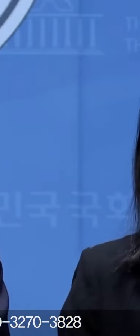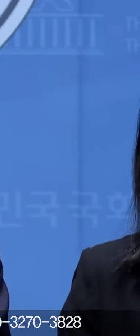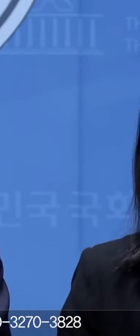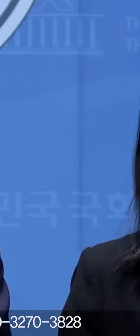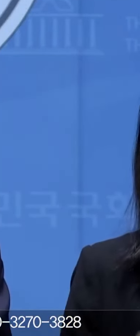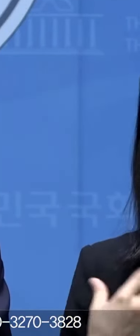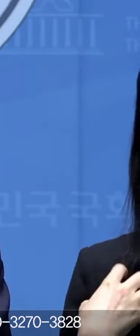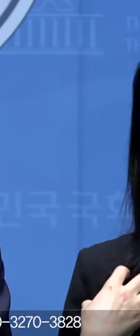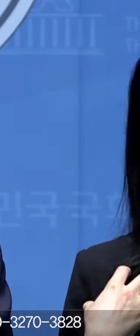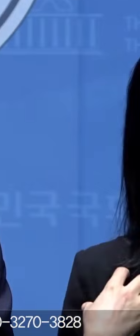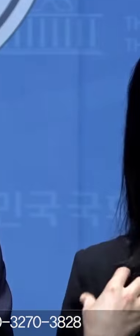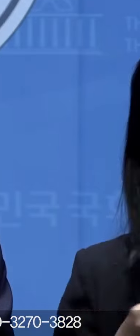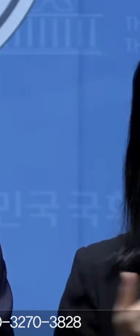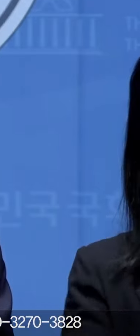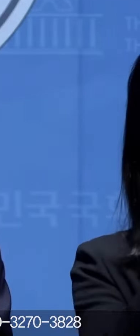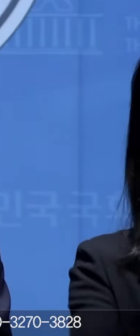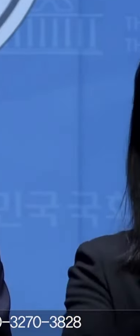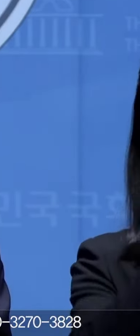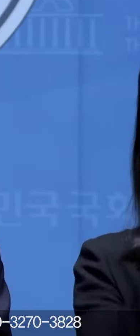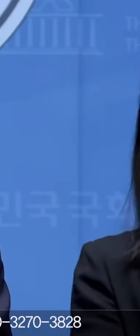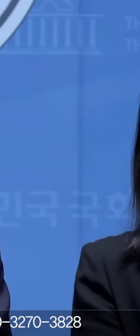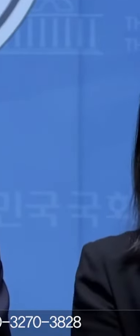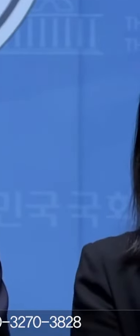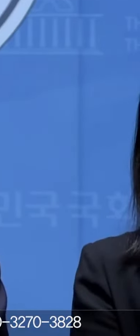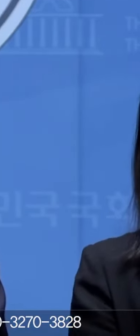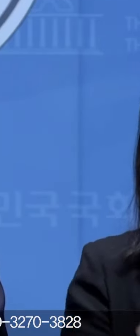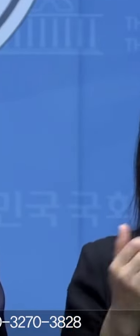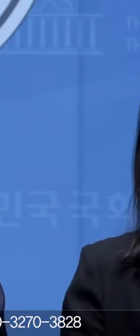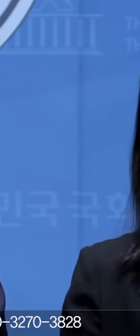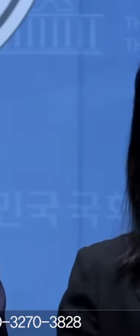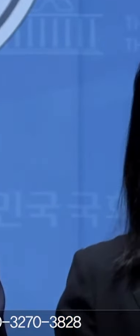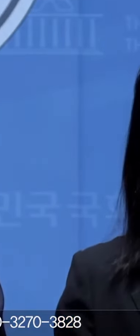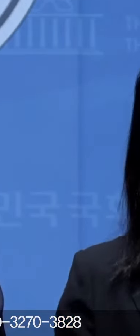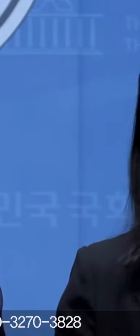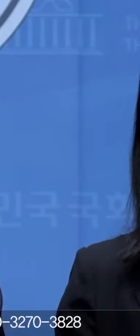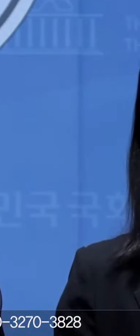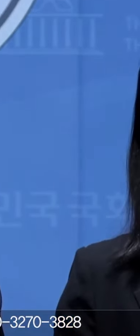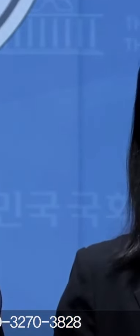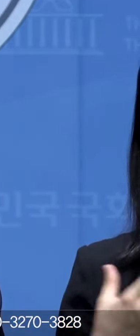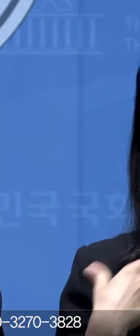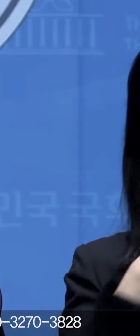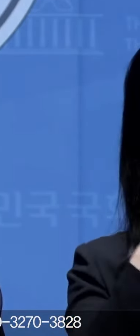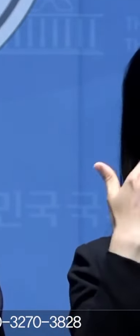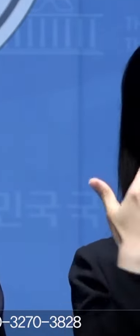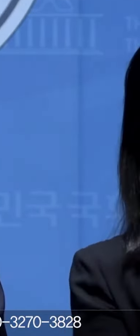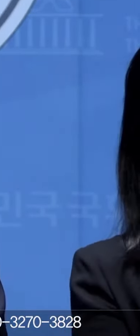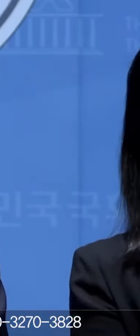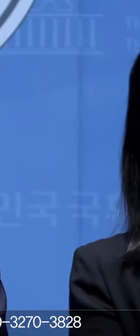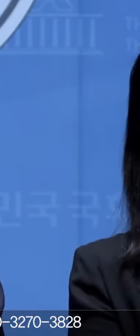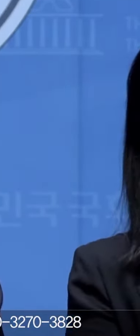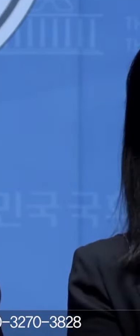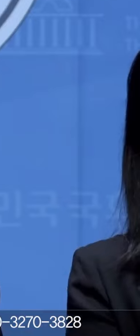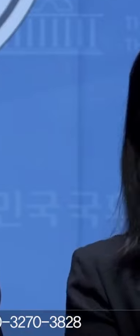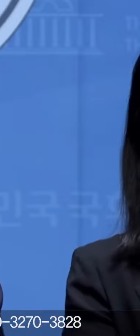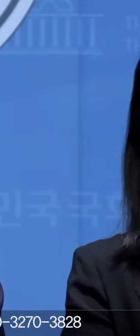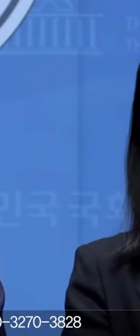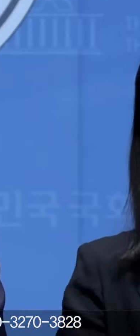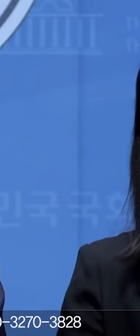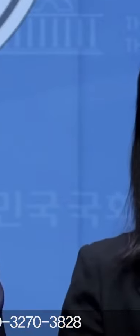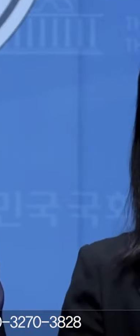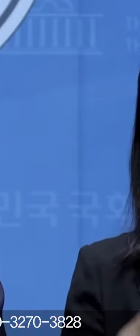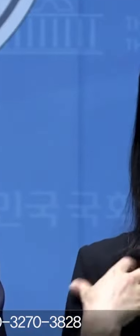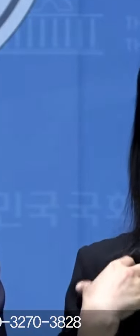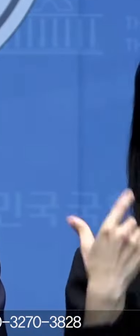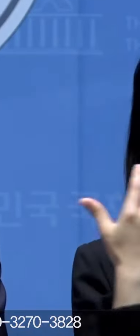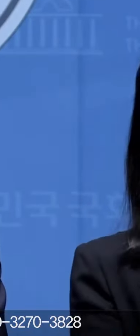정부는 국회 능멸을 당장 멈추고 국회 출석해 대정부 질의에 응하기 바랍니다 오늘 예정된